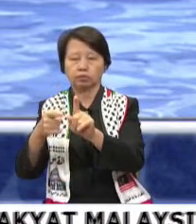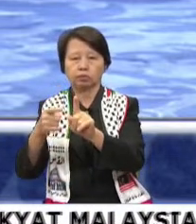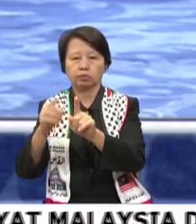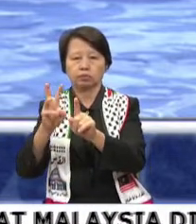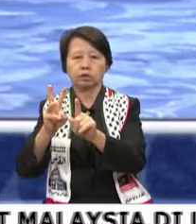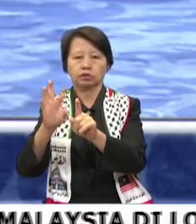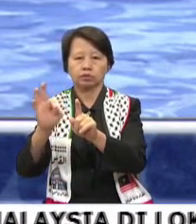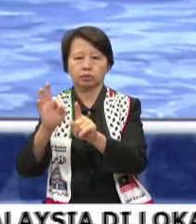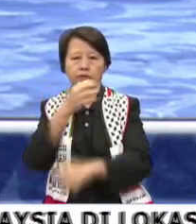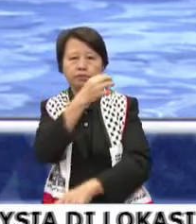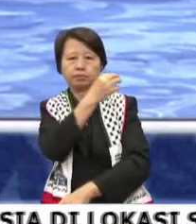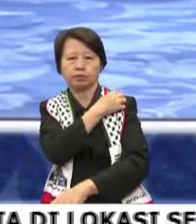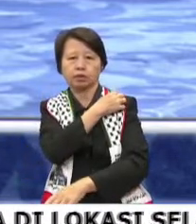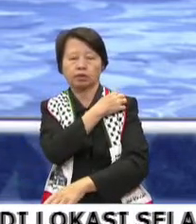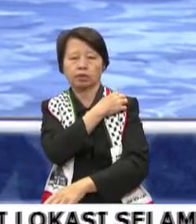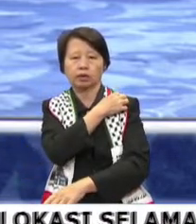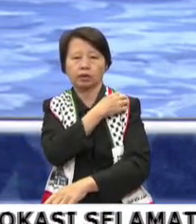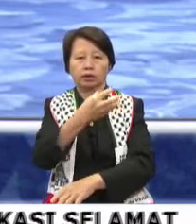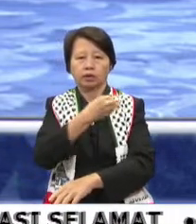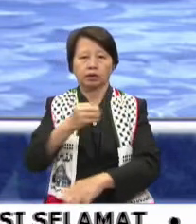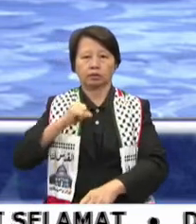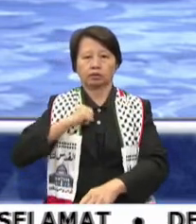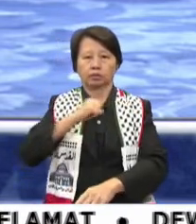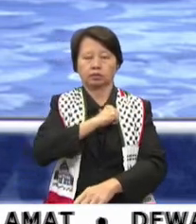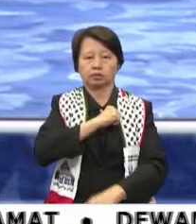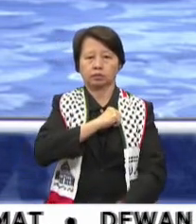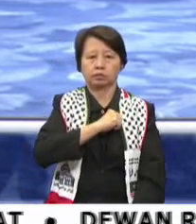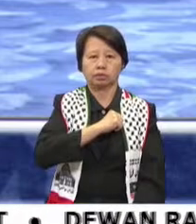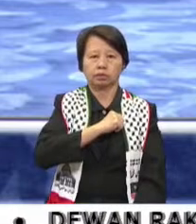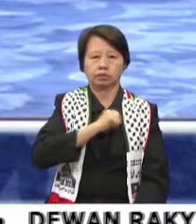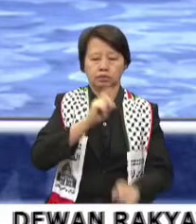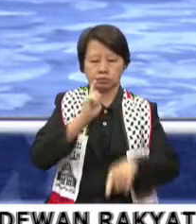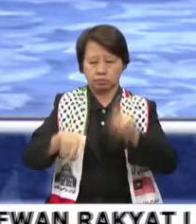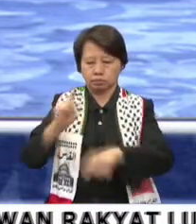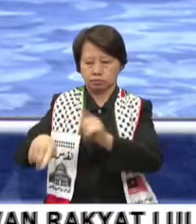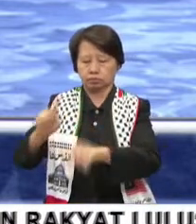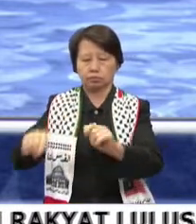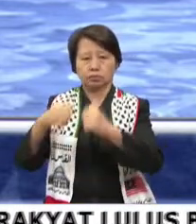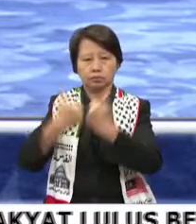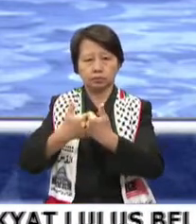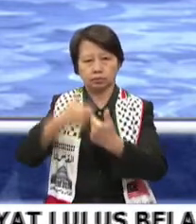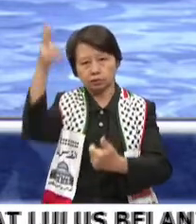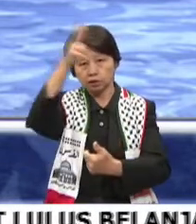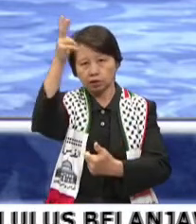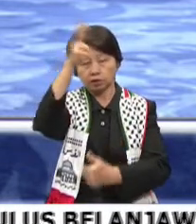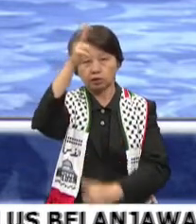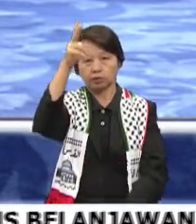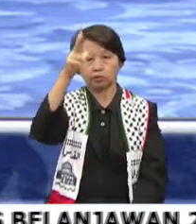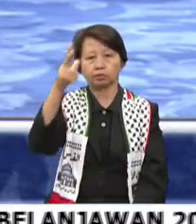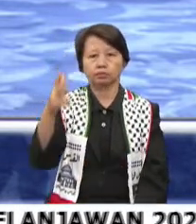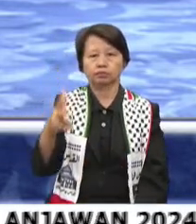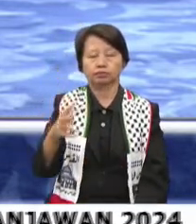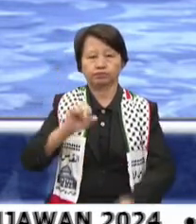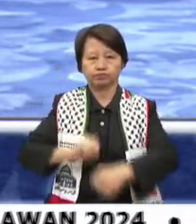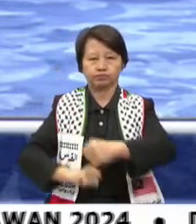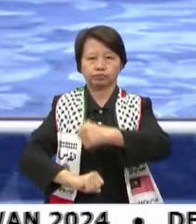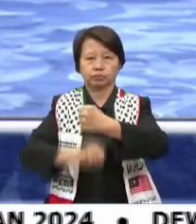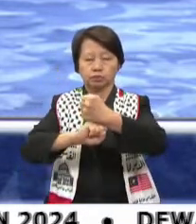66,169 pegawai dan anggota pelbagai cabang agensi kerajaan